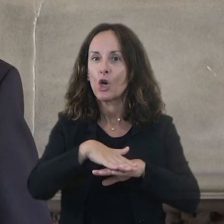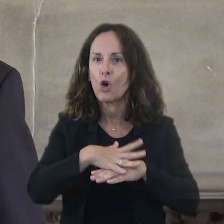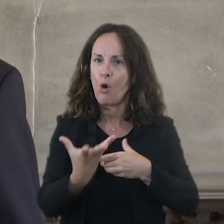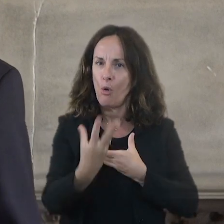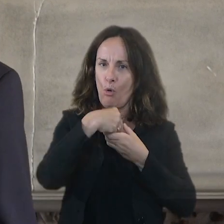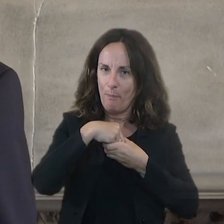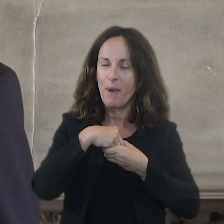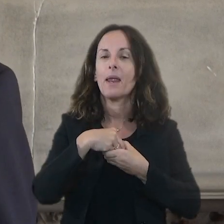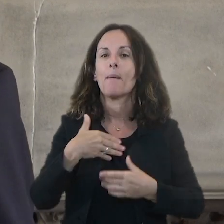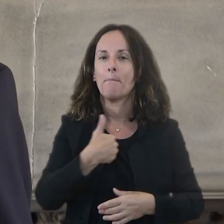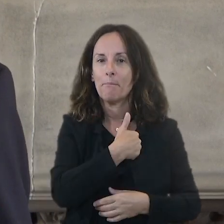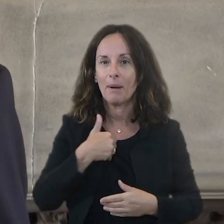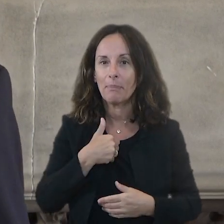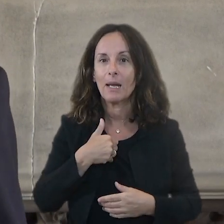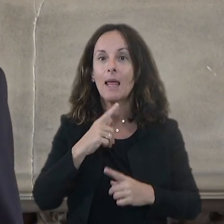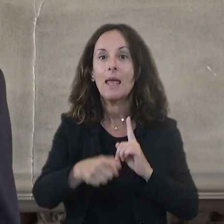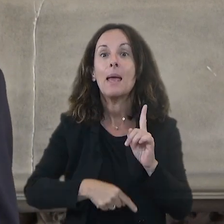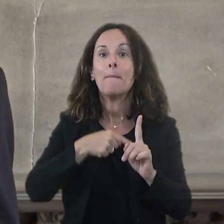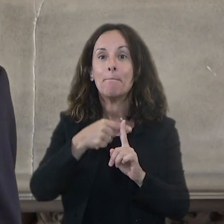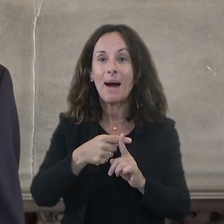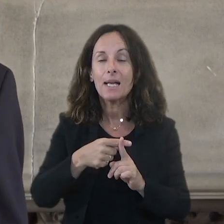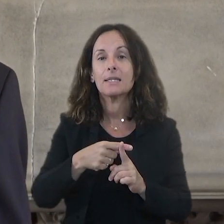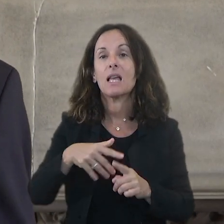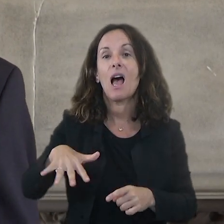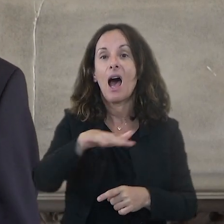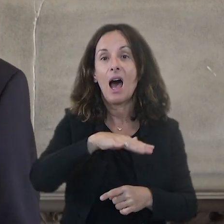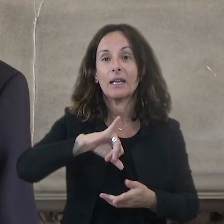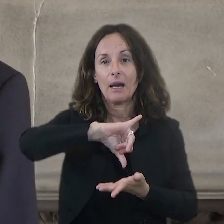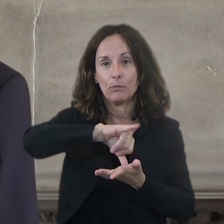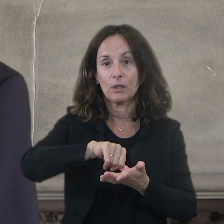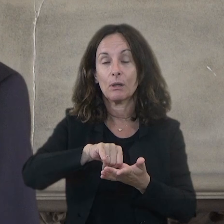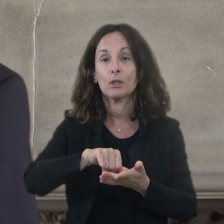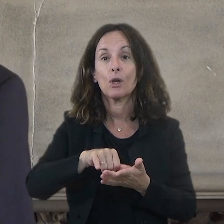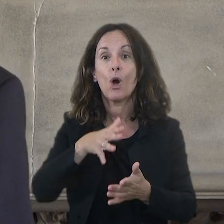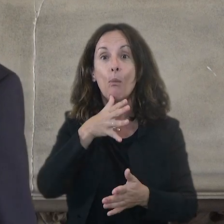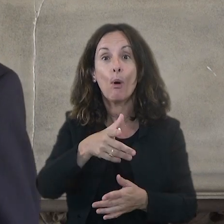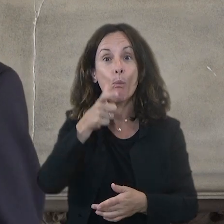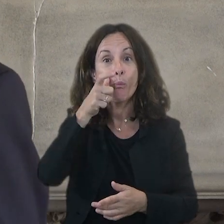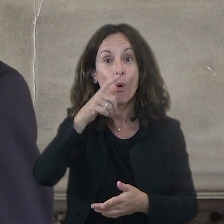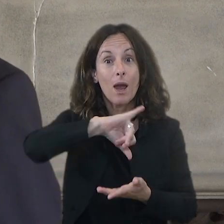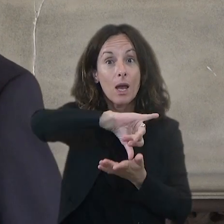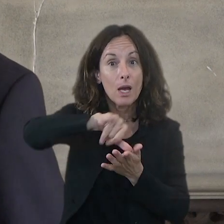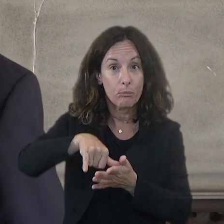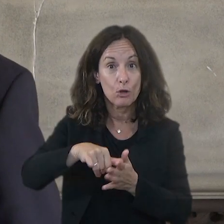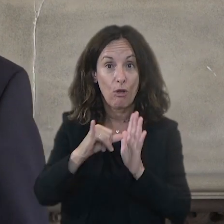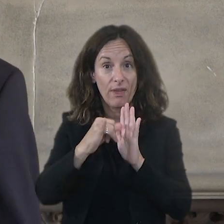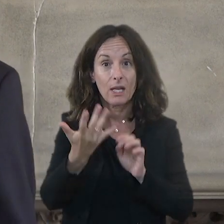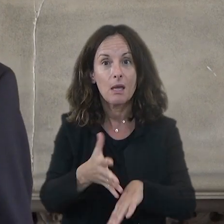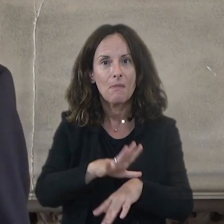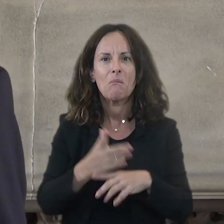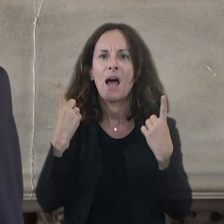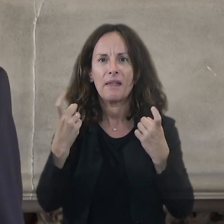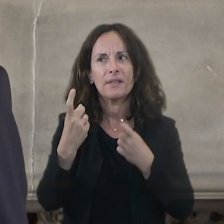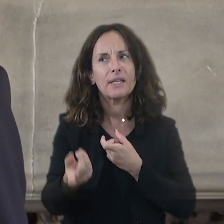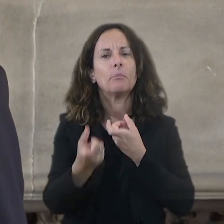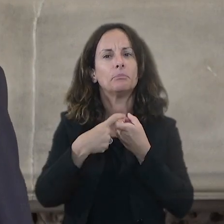Illes Balears, però també inclourem tot el que és l'àrea metropolitana, perquè els municipis colindants a la capital també